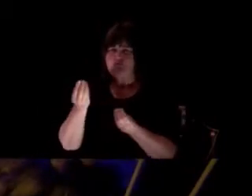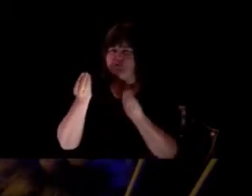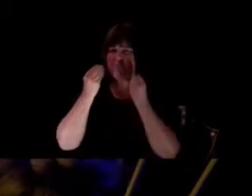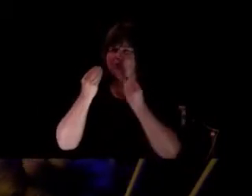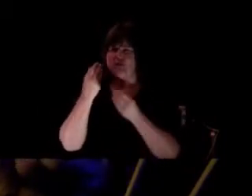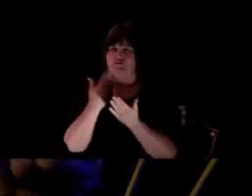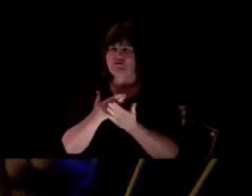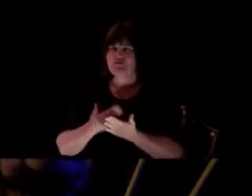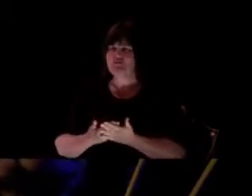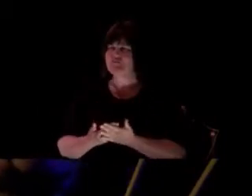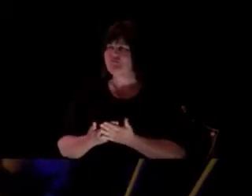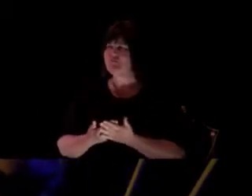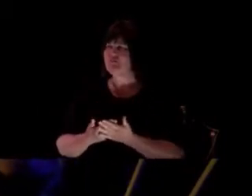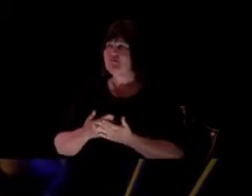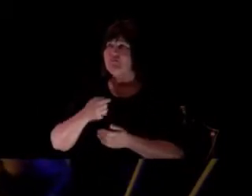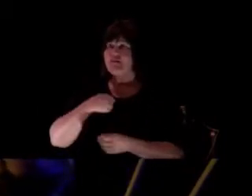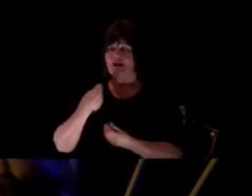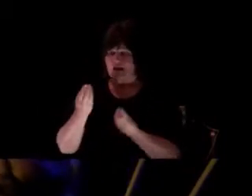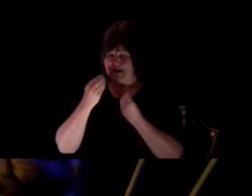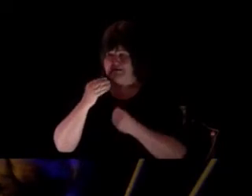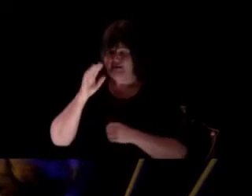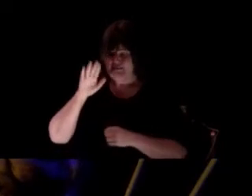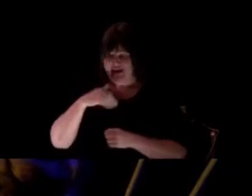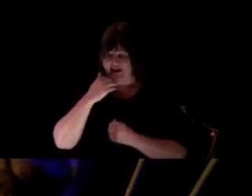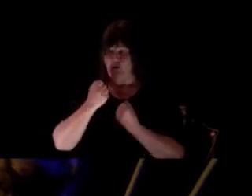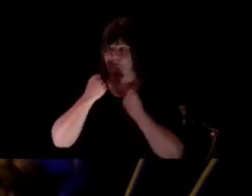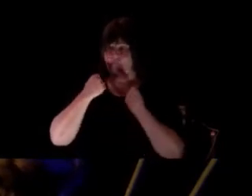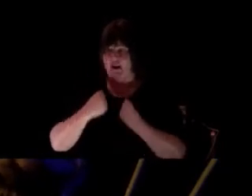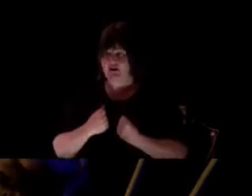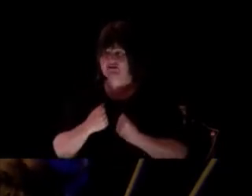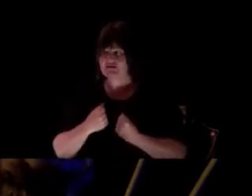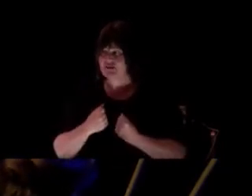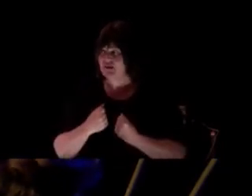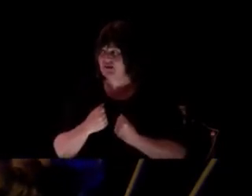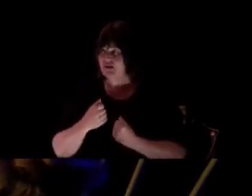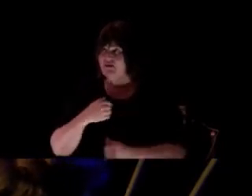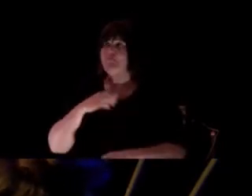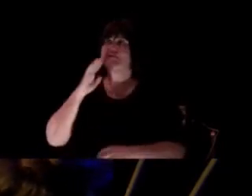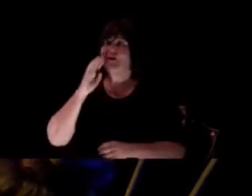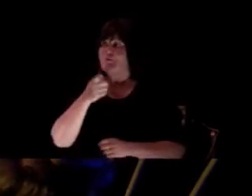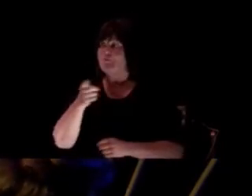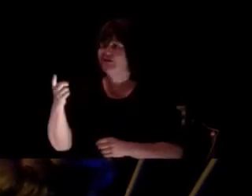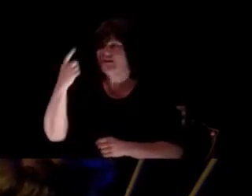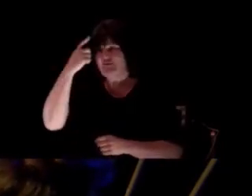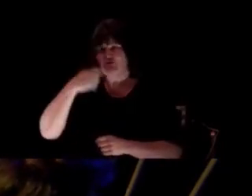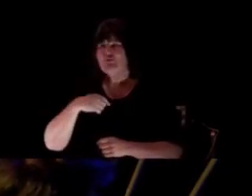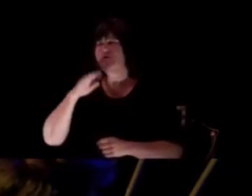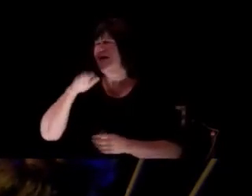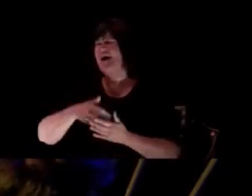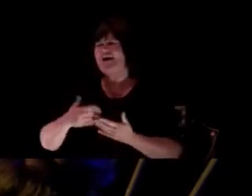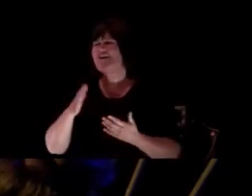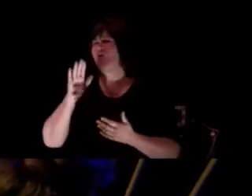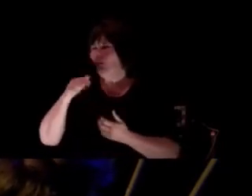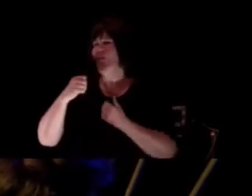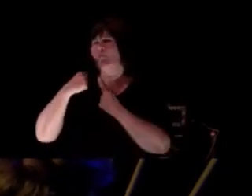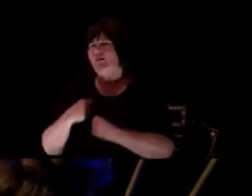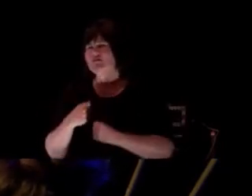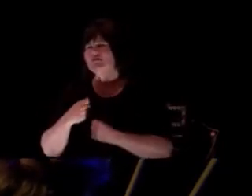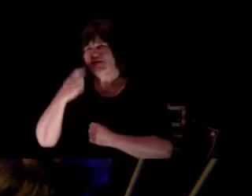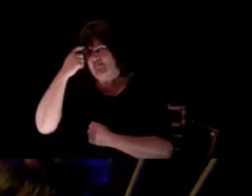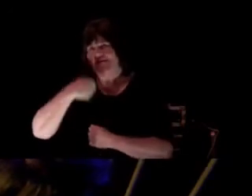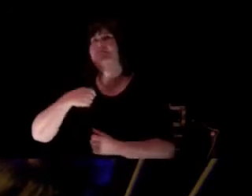blitt lært at det å belaste, men når jeg har hørt på dere, så skjønner jeg at jeg ikke har belaste. Og da vet jeg at jeg tenkte rett.